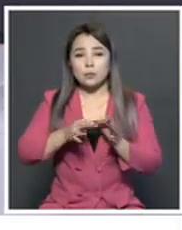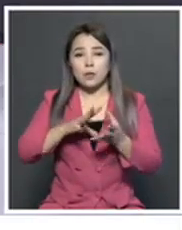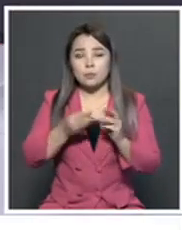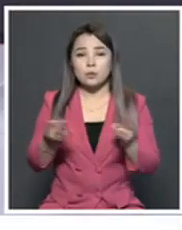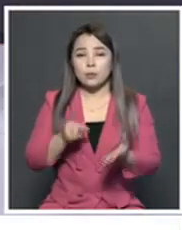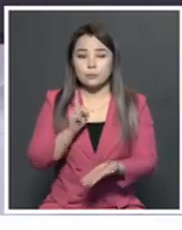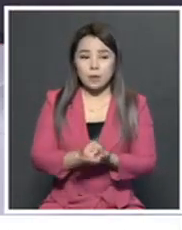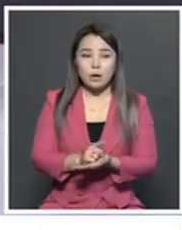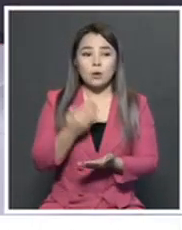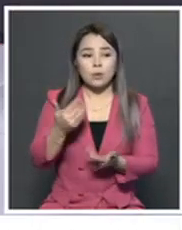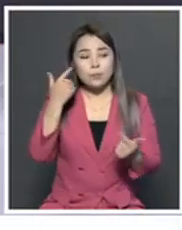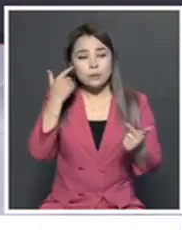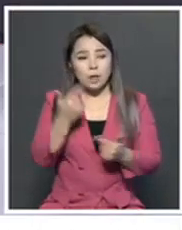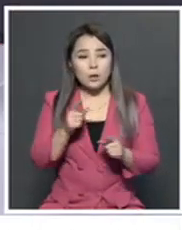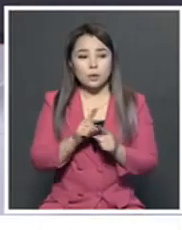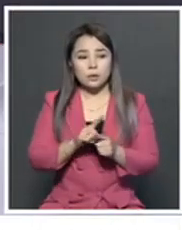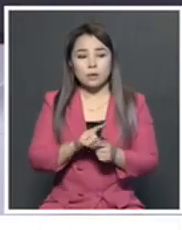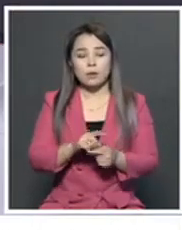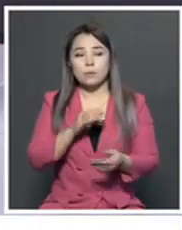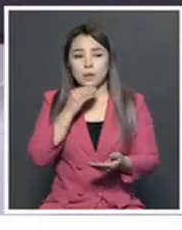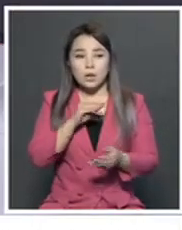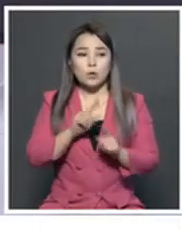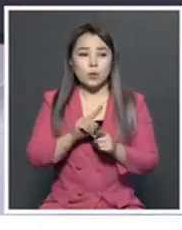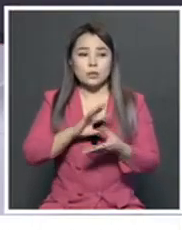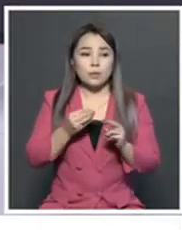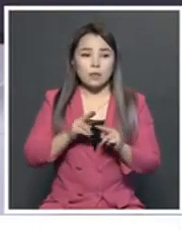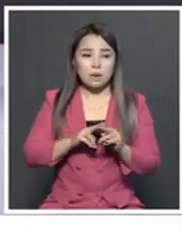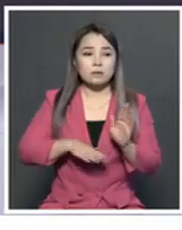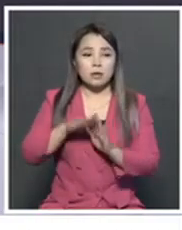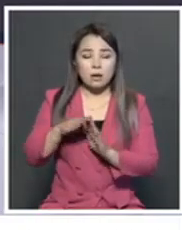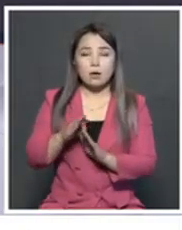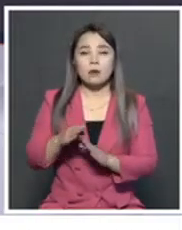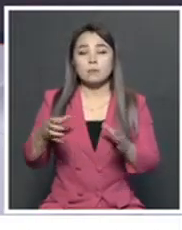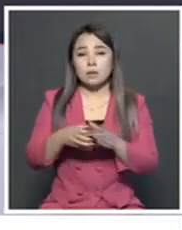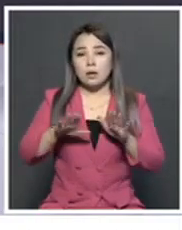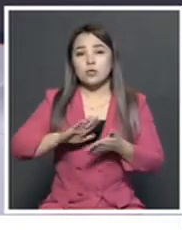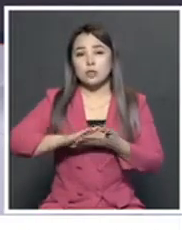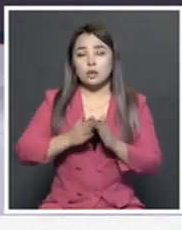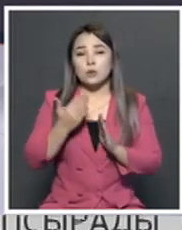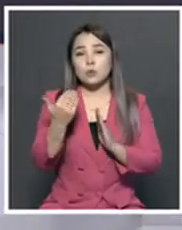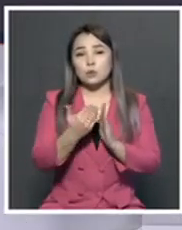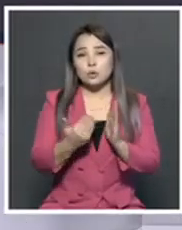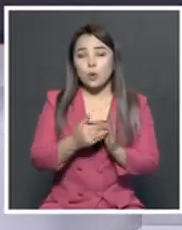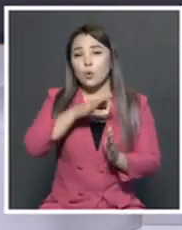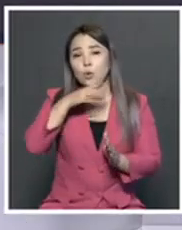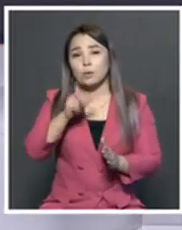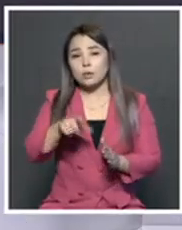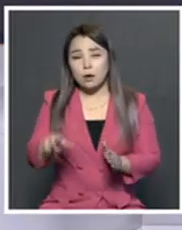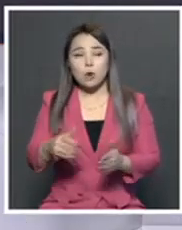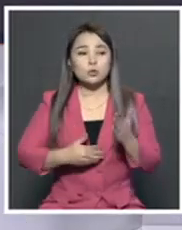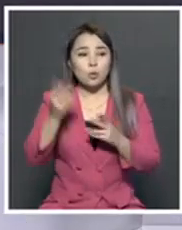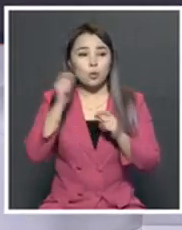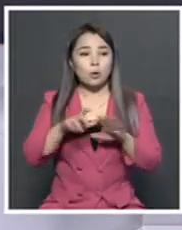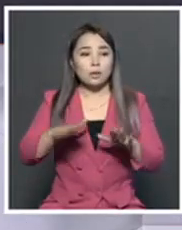және оның білімінің сапасын қамтамасыз ету үшін ең бірінші мына прокторинг жүйесі көптеген біздің жоғарғы